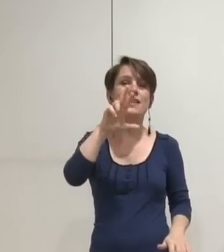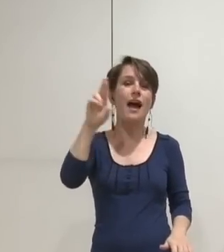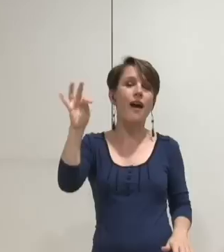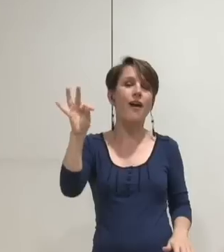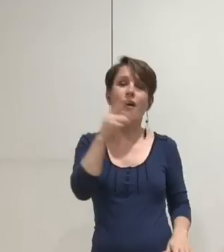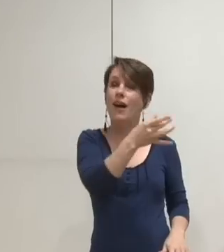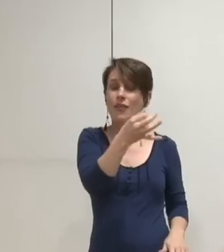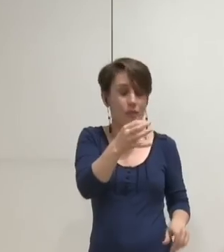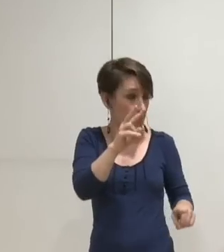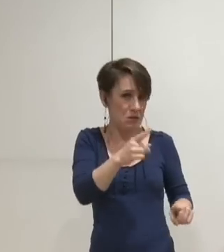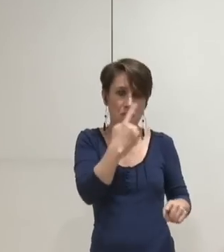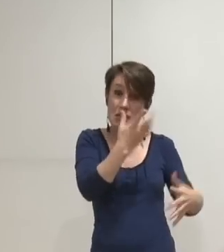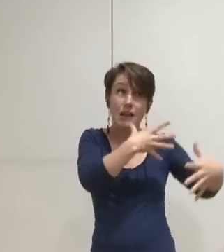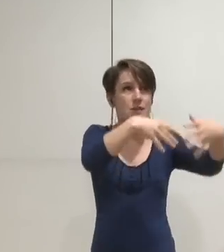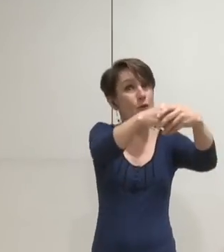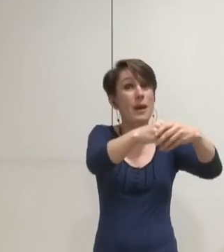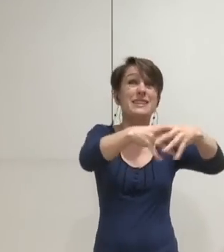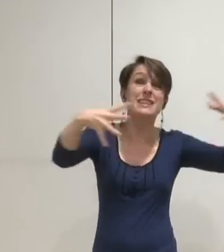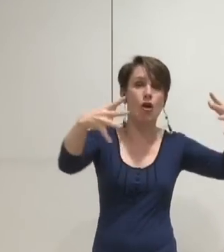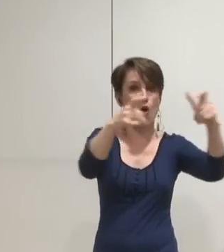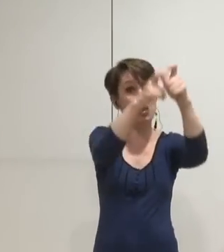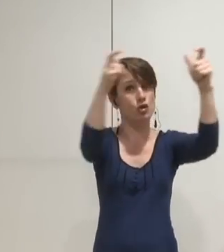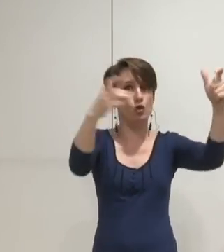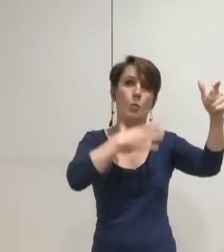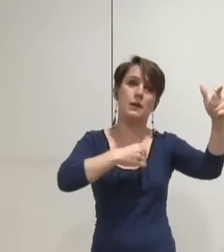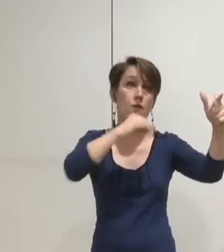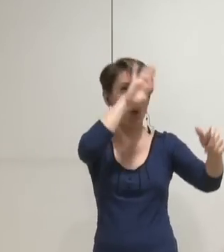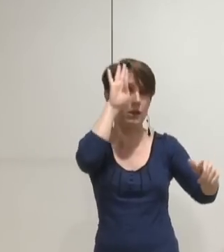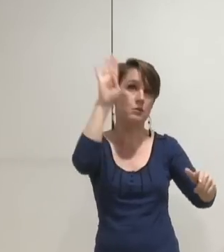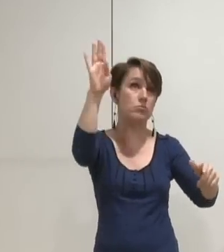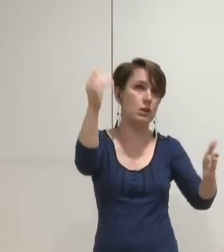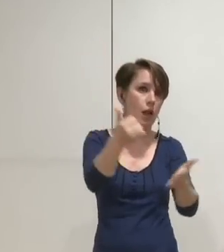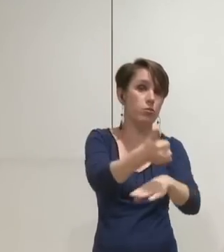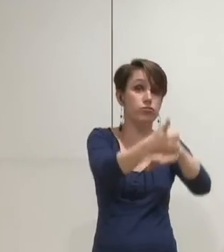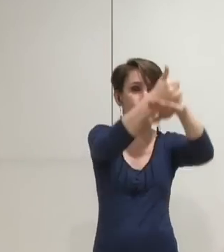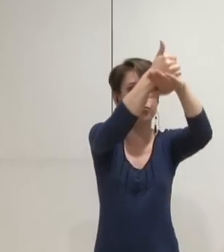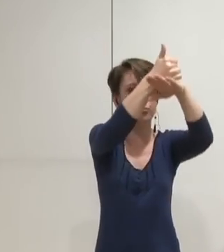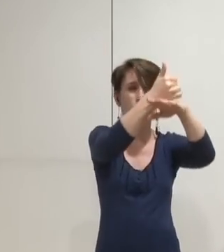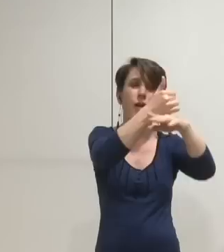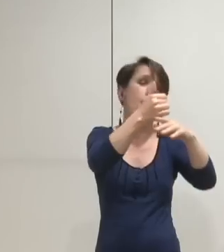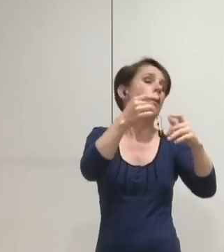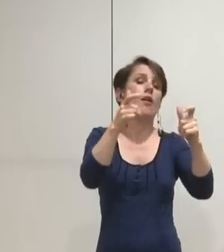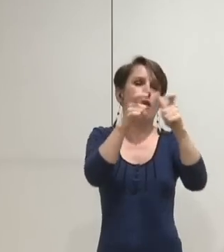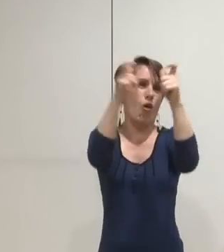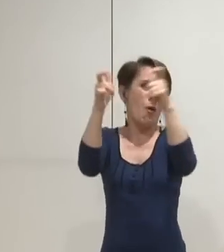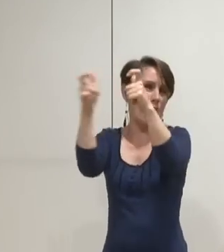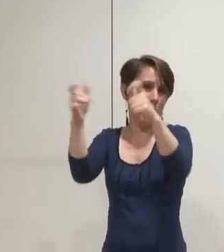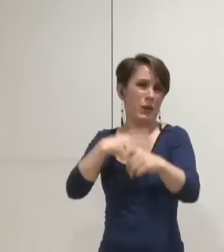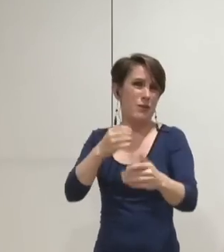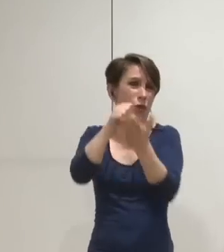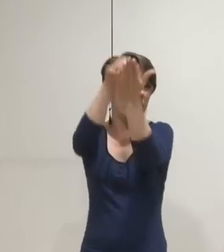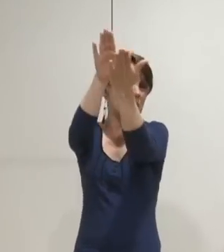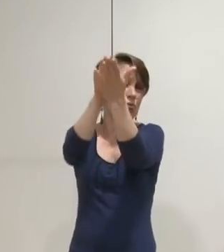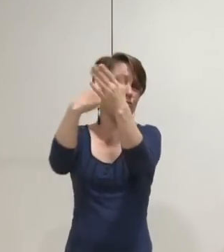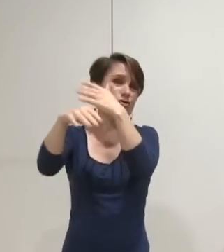grands groupes français bien connu issu de de leaders mondiaux du BTP côté auocac 40